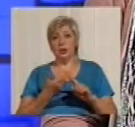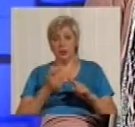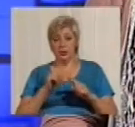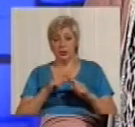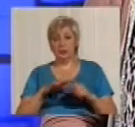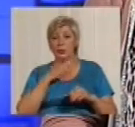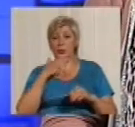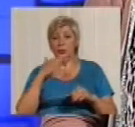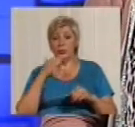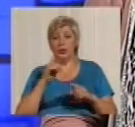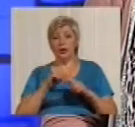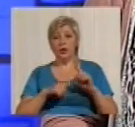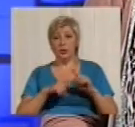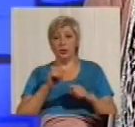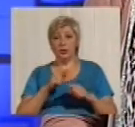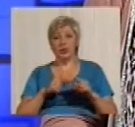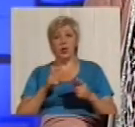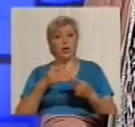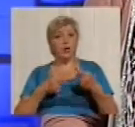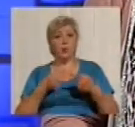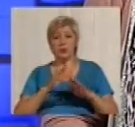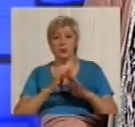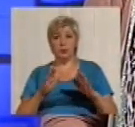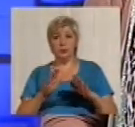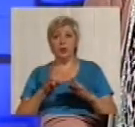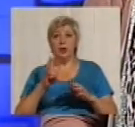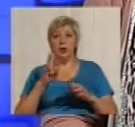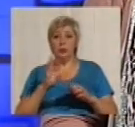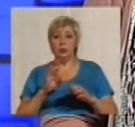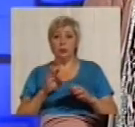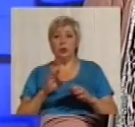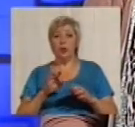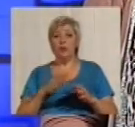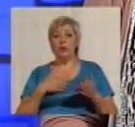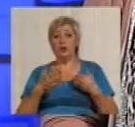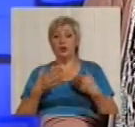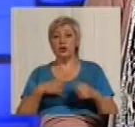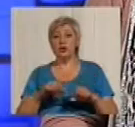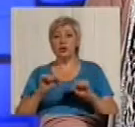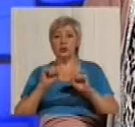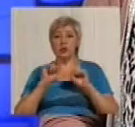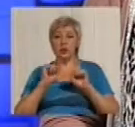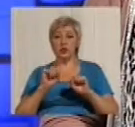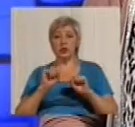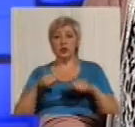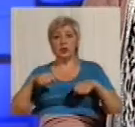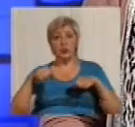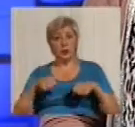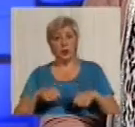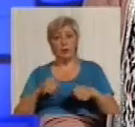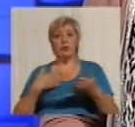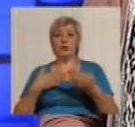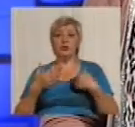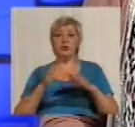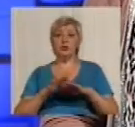родители не поспорят, они скажут это. Но в отношении защиты прав и интересов детей, конечно,